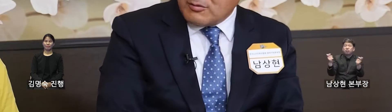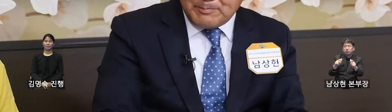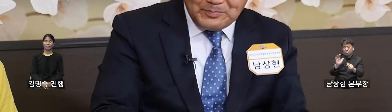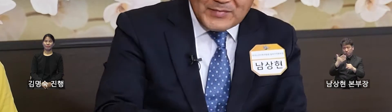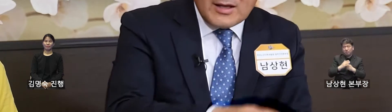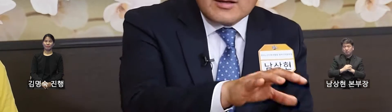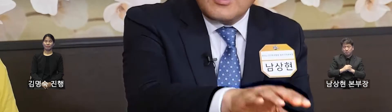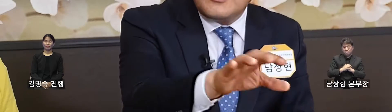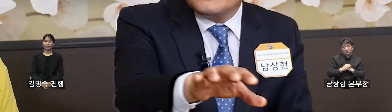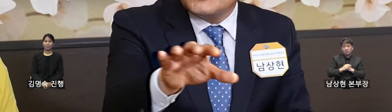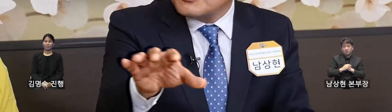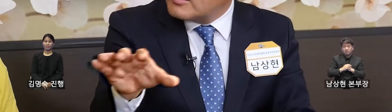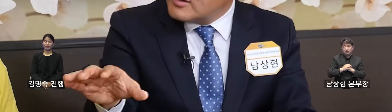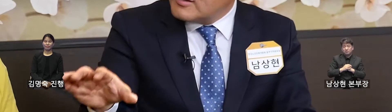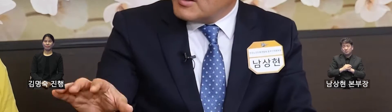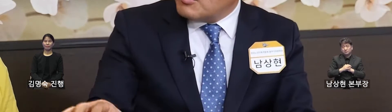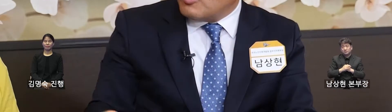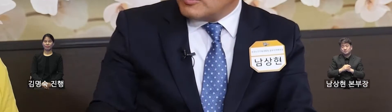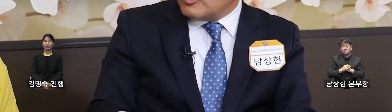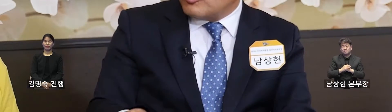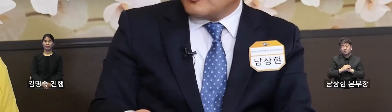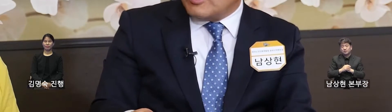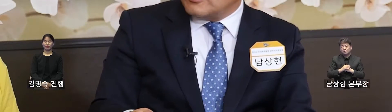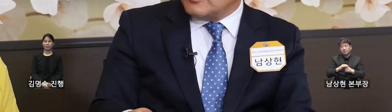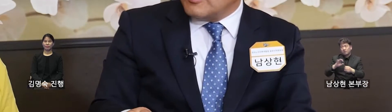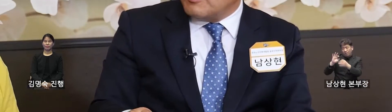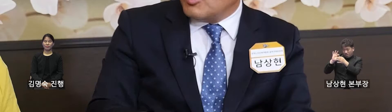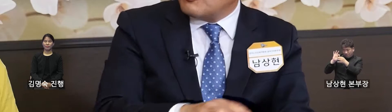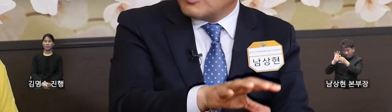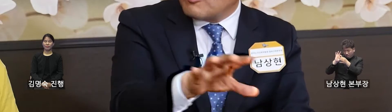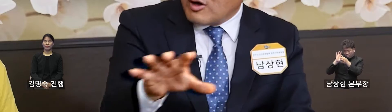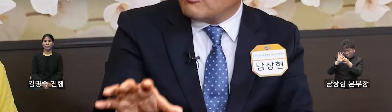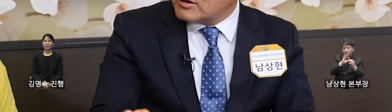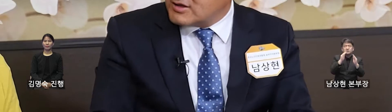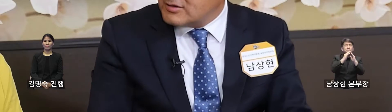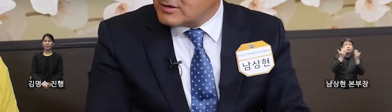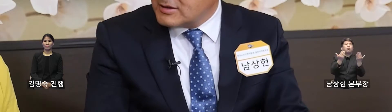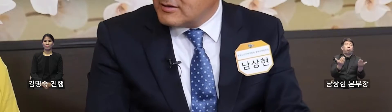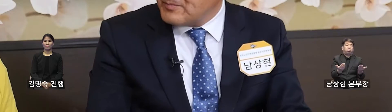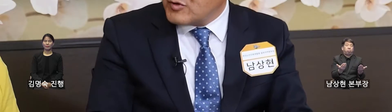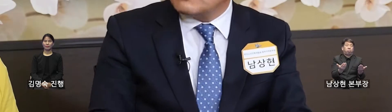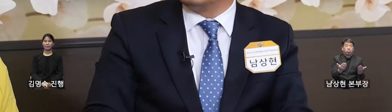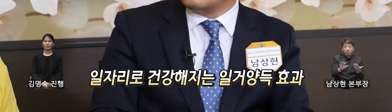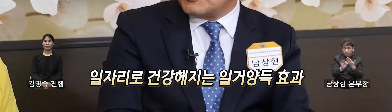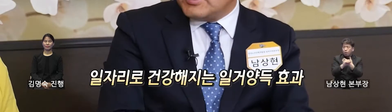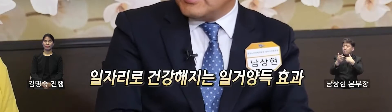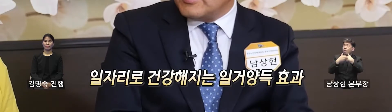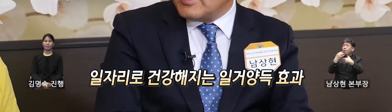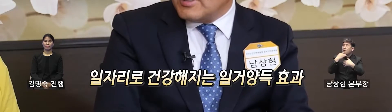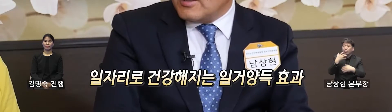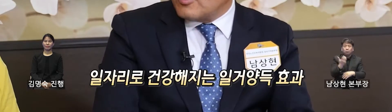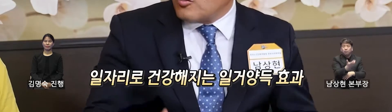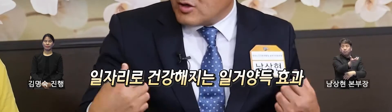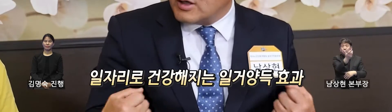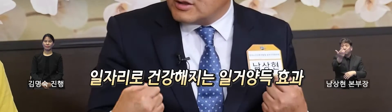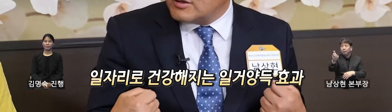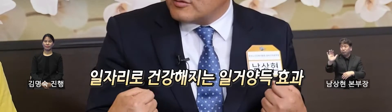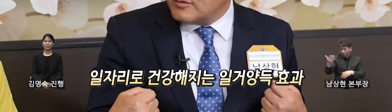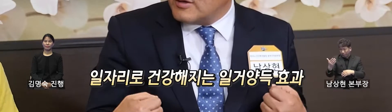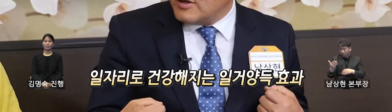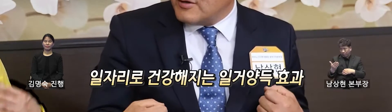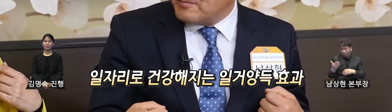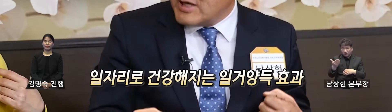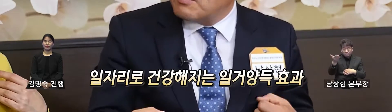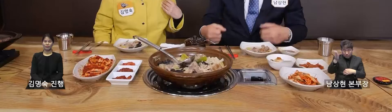하는 것처럼 계속 이렇게 병원을 투어하거든요. 병원에 관광 다니듯이. 그것도 없어지는 거예요.